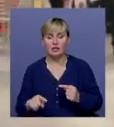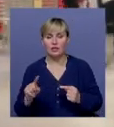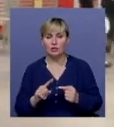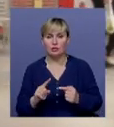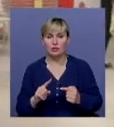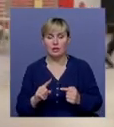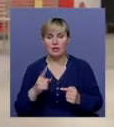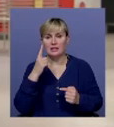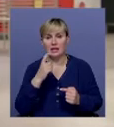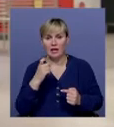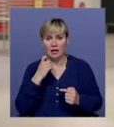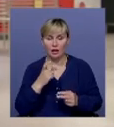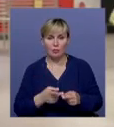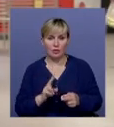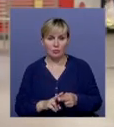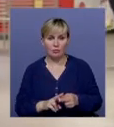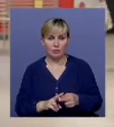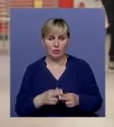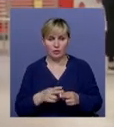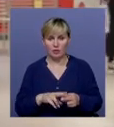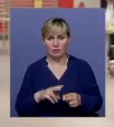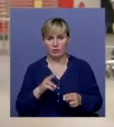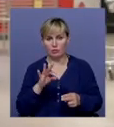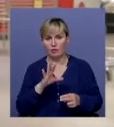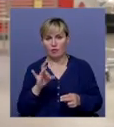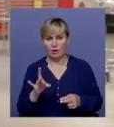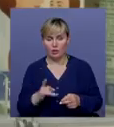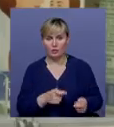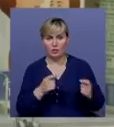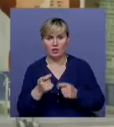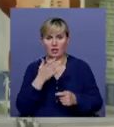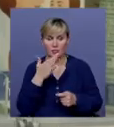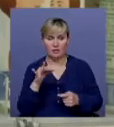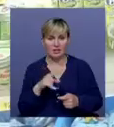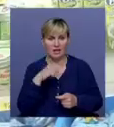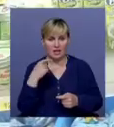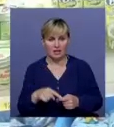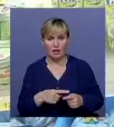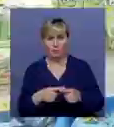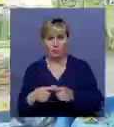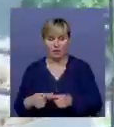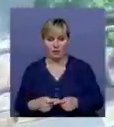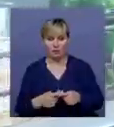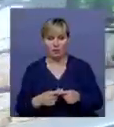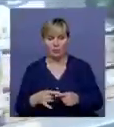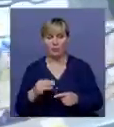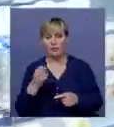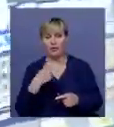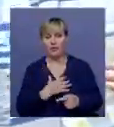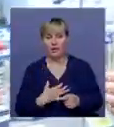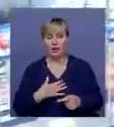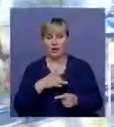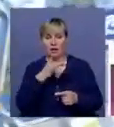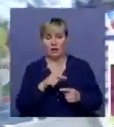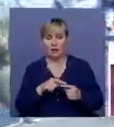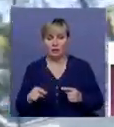с сахаром, потому что это биржевой товар, и он поступает импортный из России, из Белоруссии. Еще один важный момент. Ажиотажа